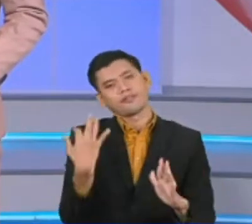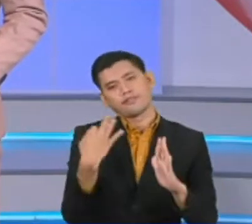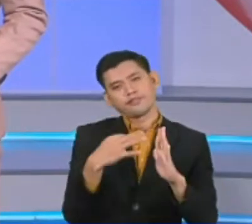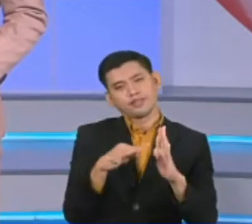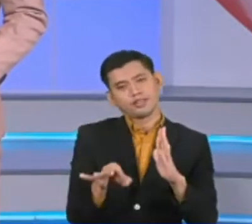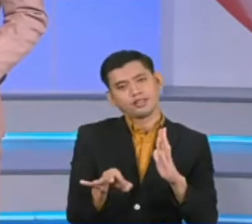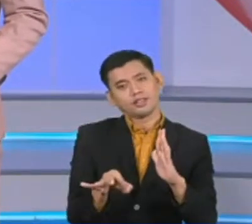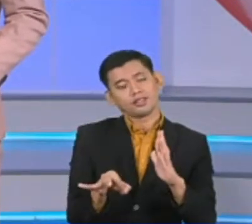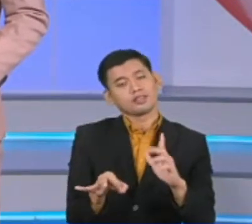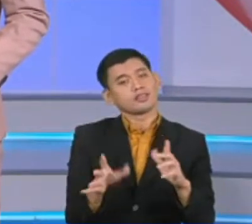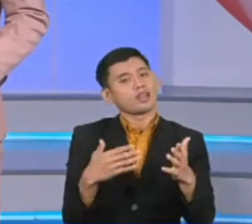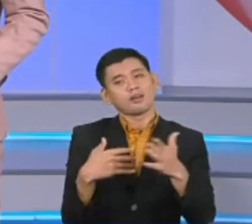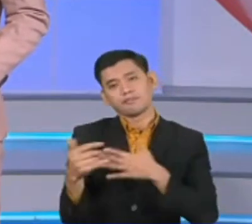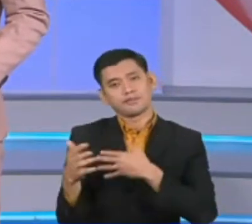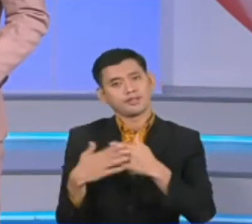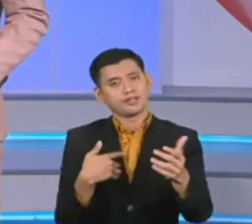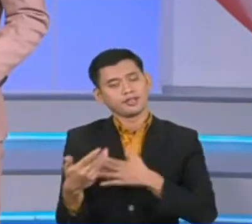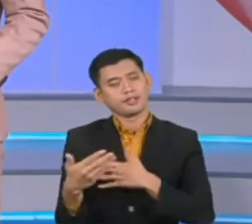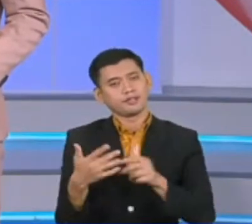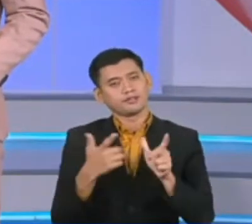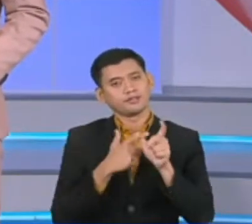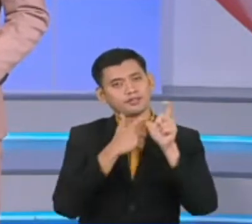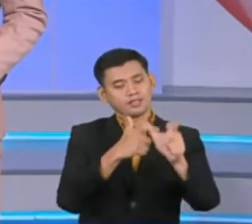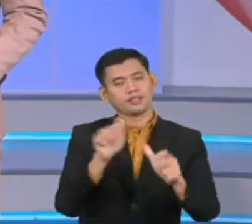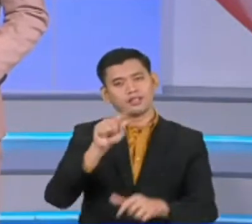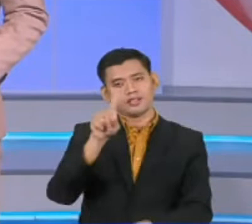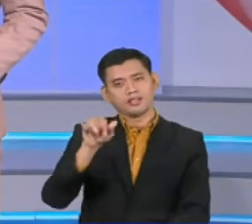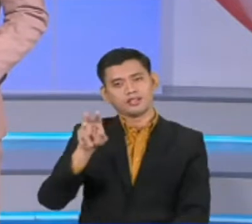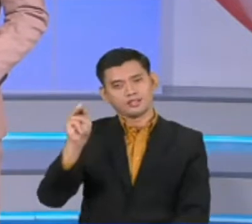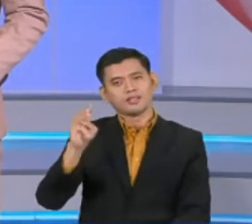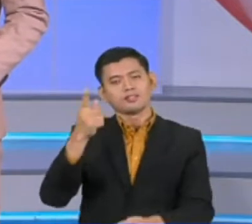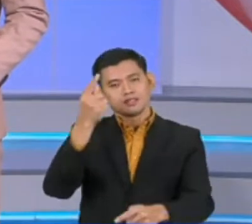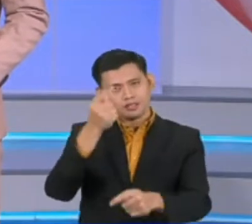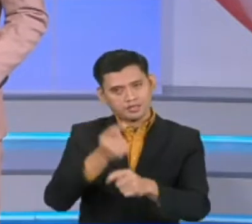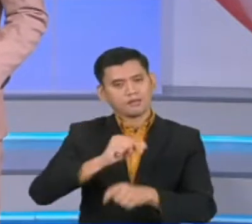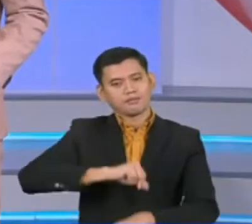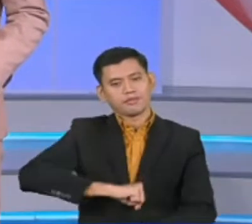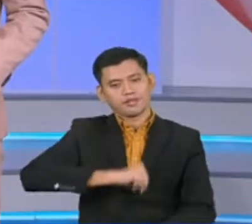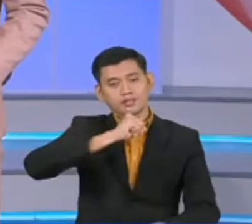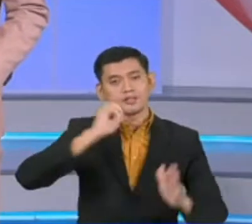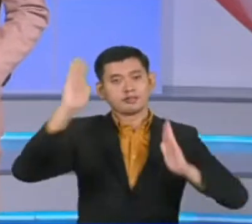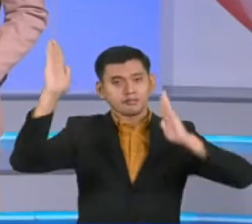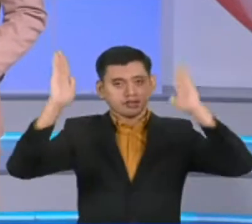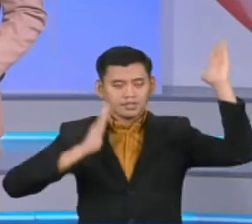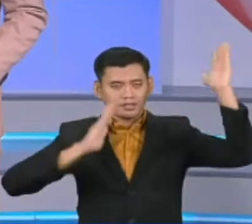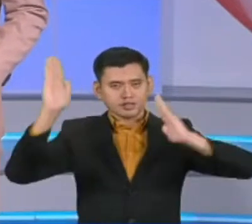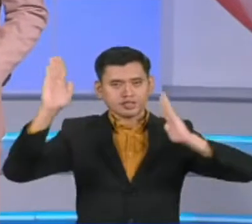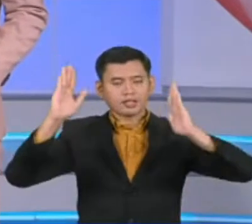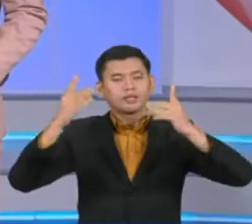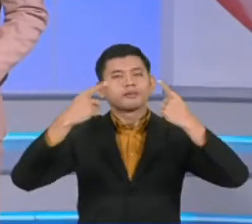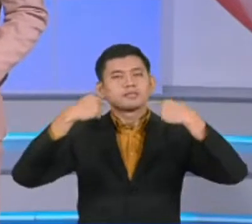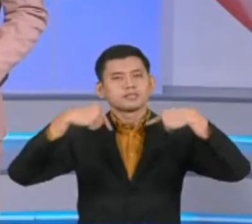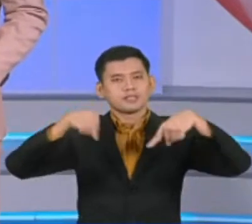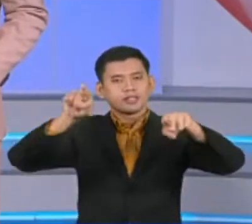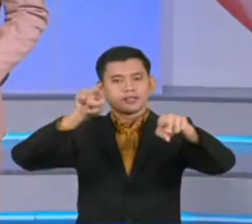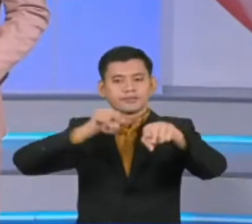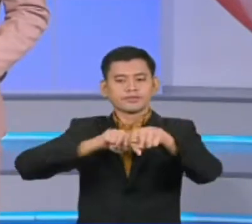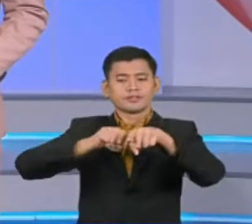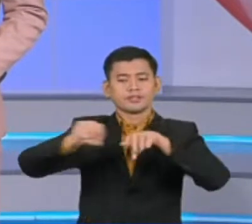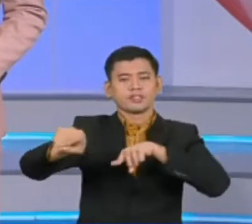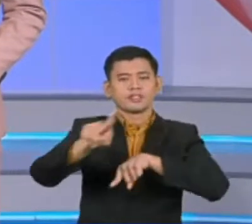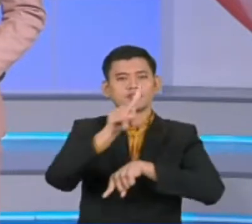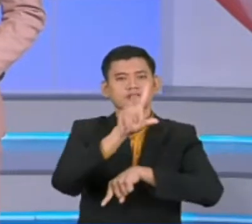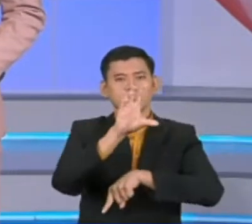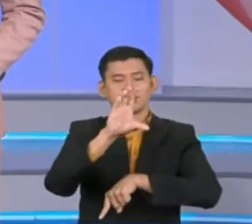pencet muda negara Muhammad Aziz Muhammad Fahmi tetap membanggakan negara apabila menamakan aksi final acara 100 meter lelaki